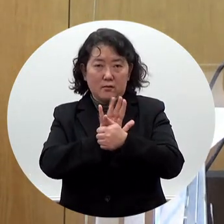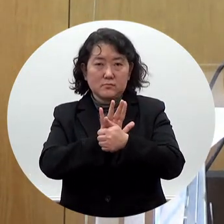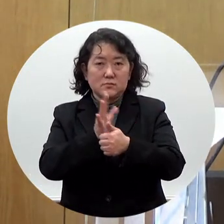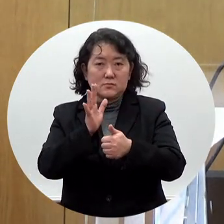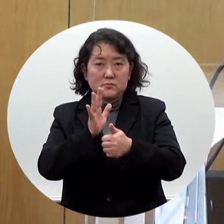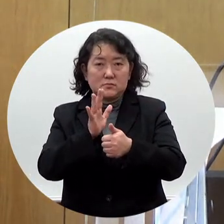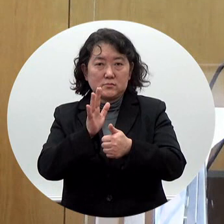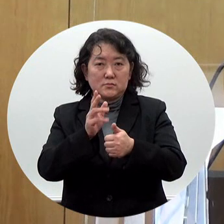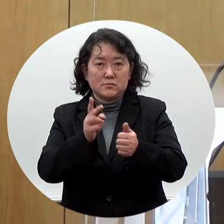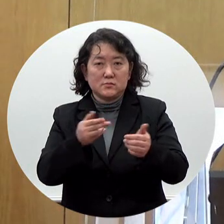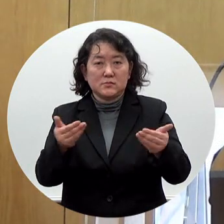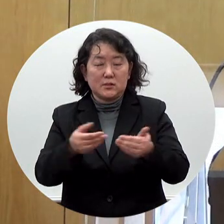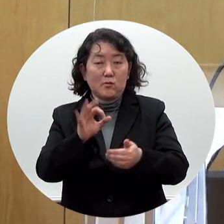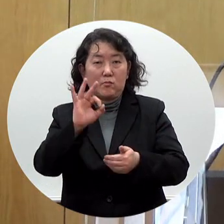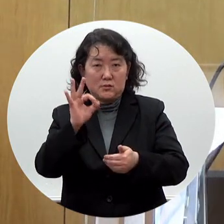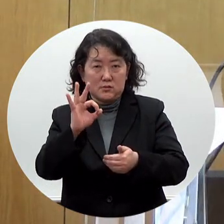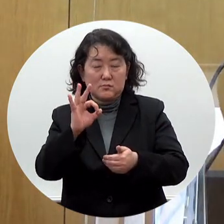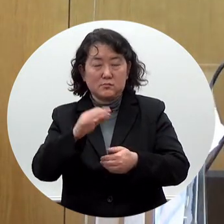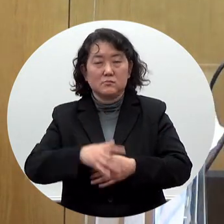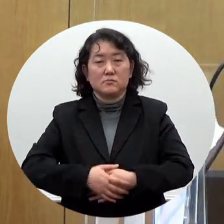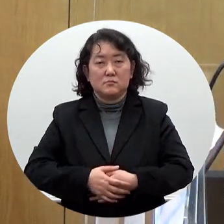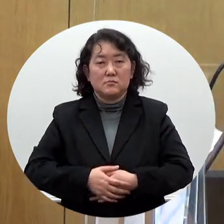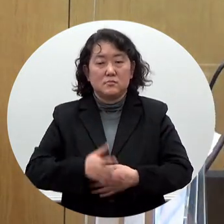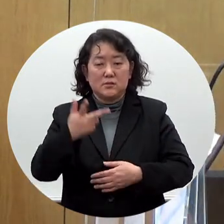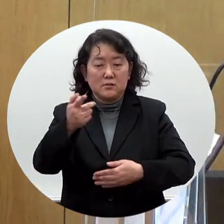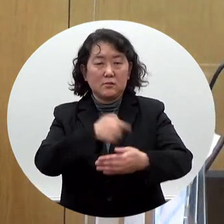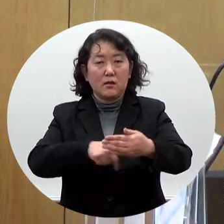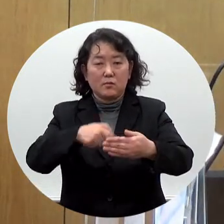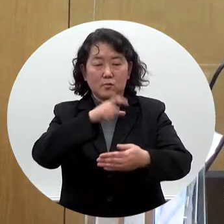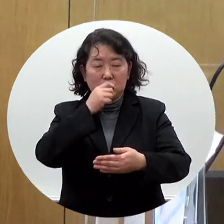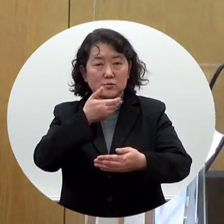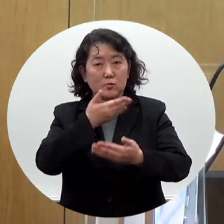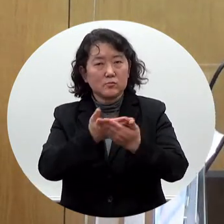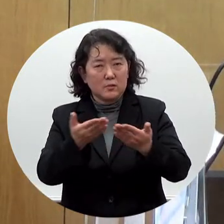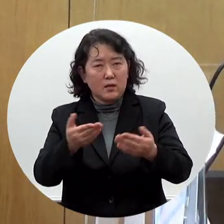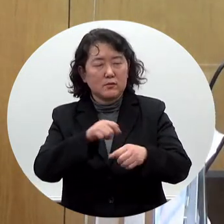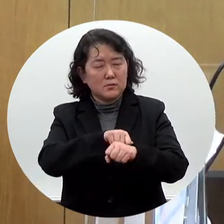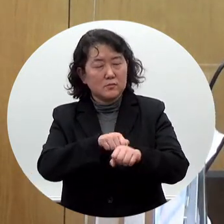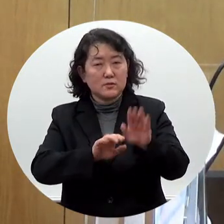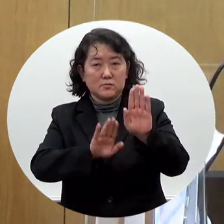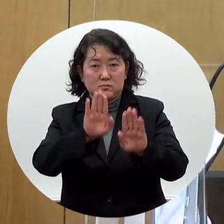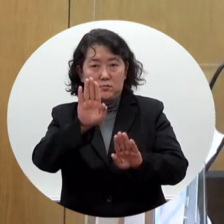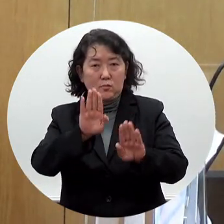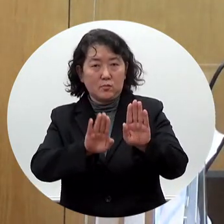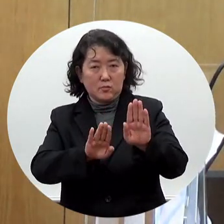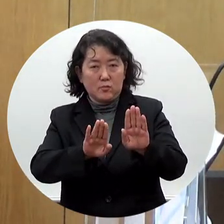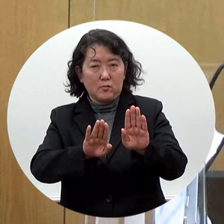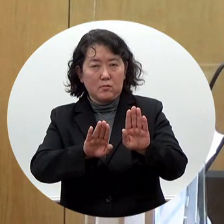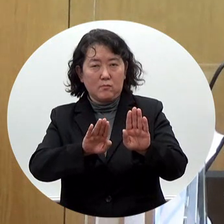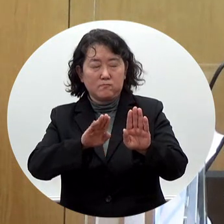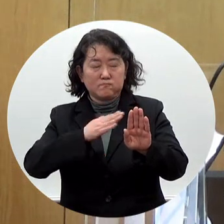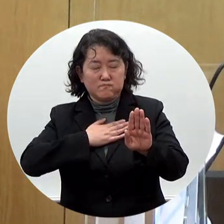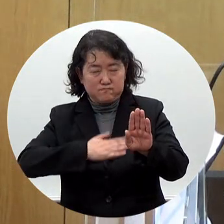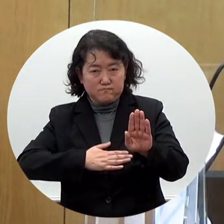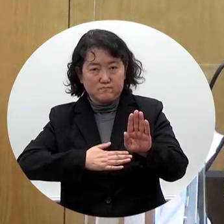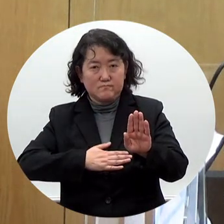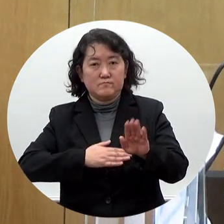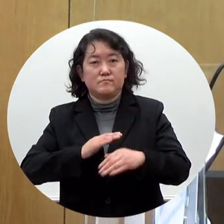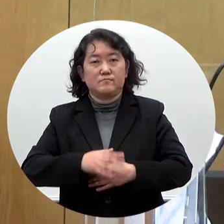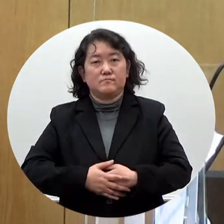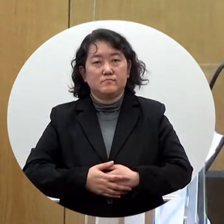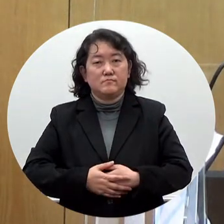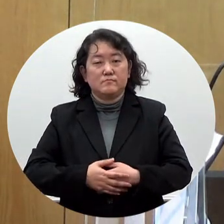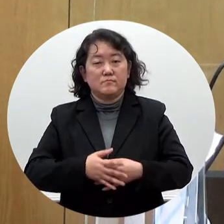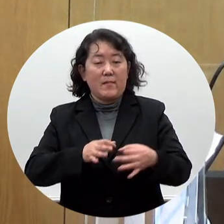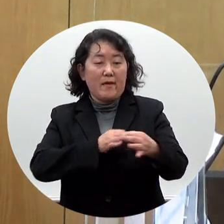助金でございます。市内の飲食店、大変厳しい状況にあるというふうに認識をしております。